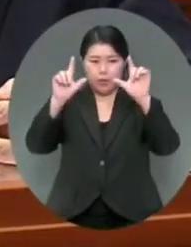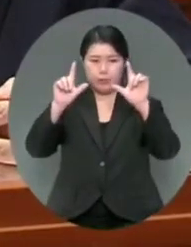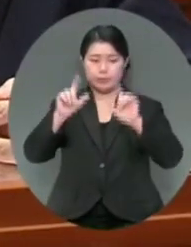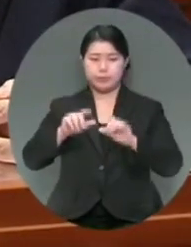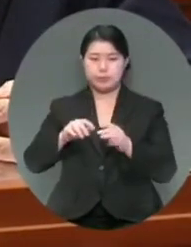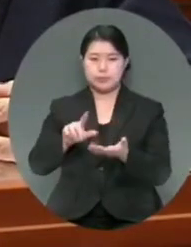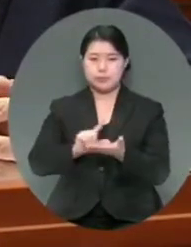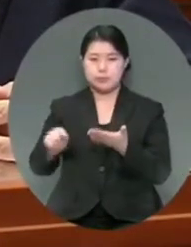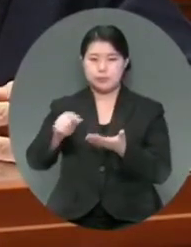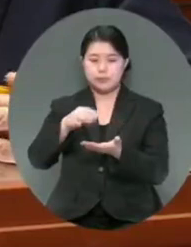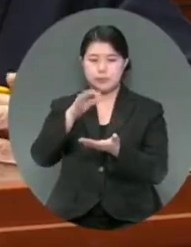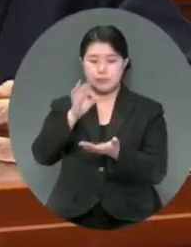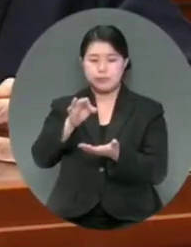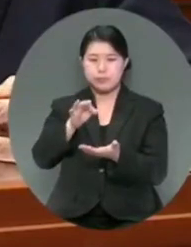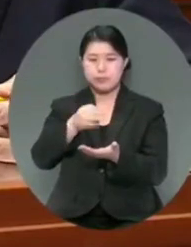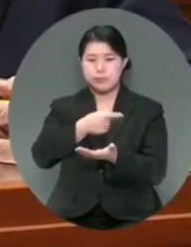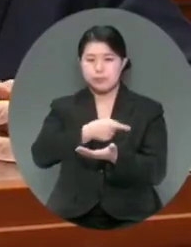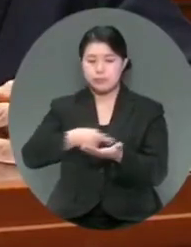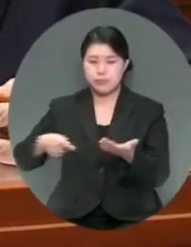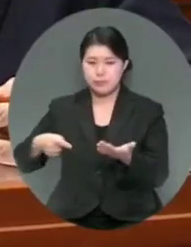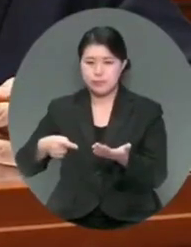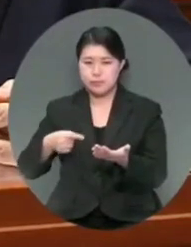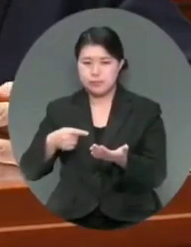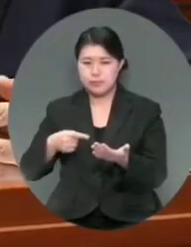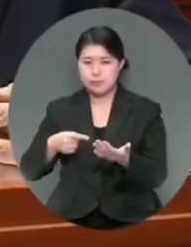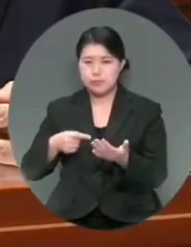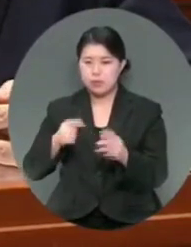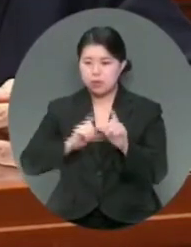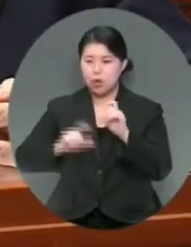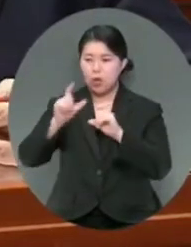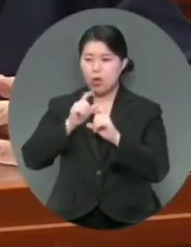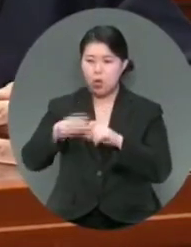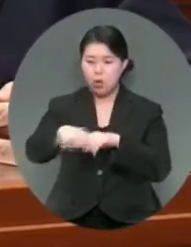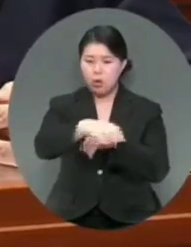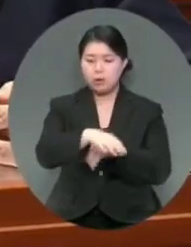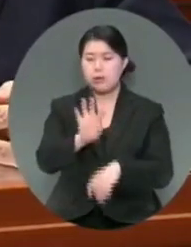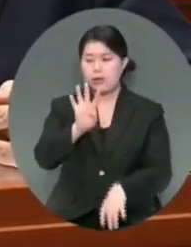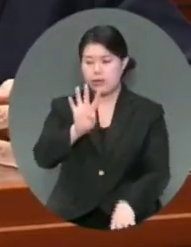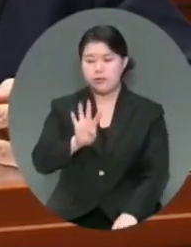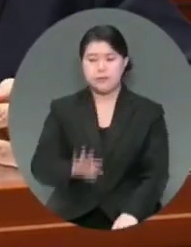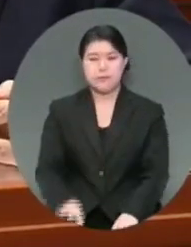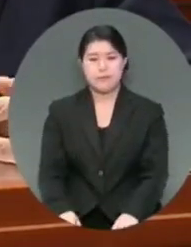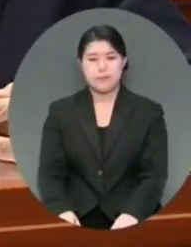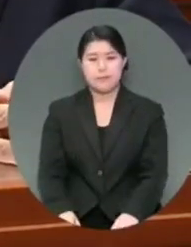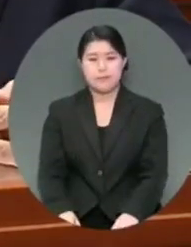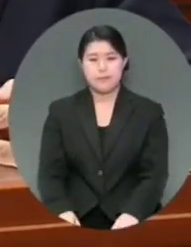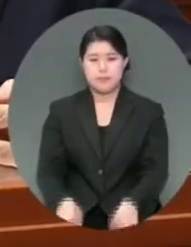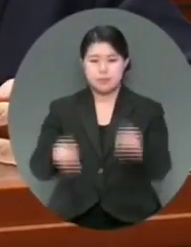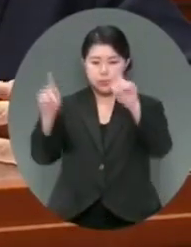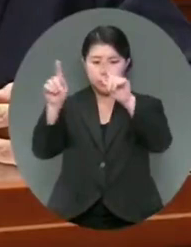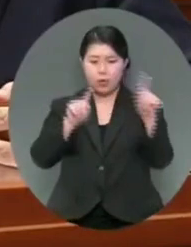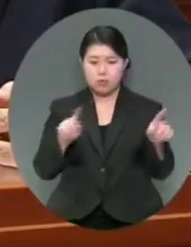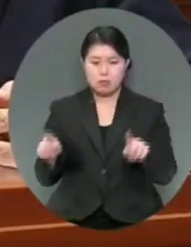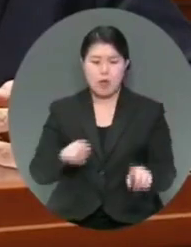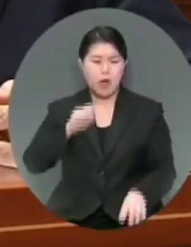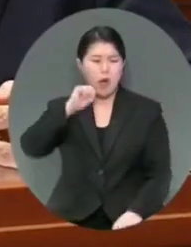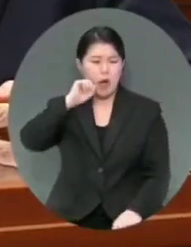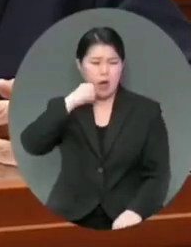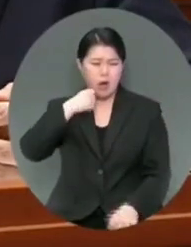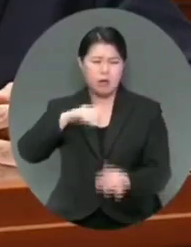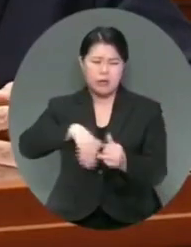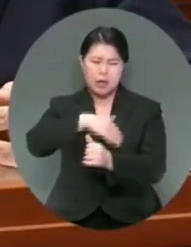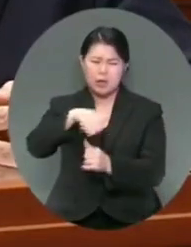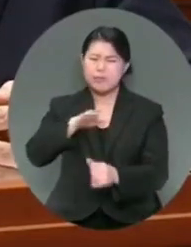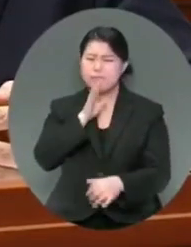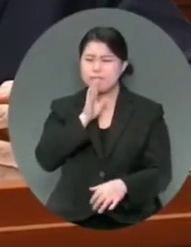말씀하신 지방채를 발행한 예정, 추가로 발행할 예정인 지자체는 4군데 정도 있습니다. 물론 전국적으로 어렵고 상황이